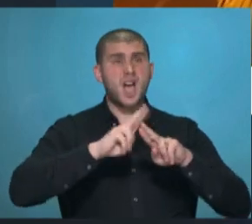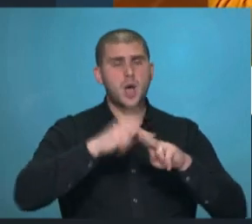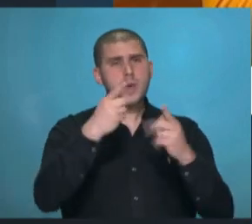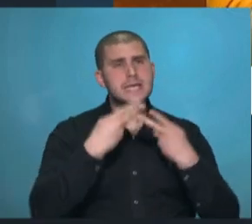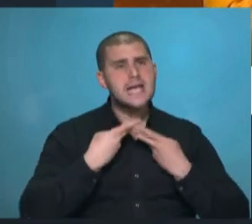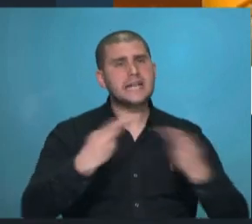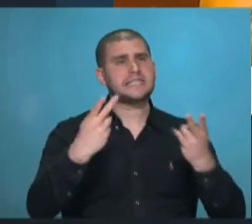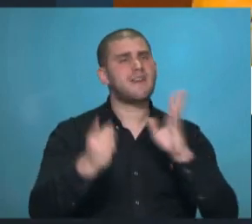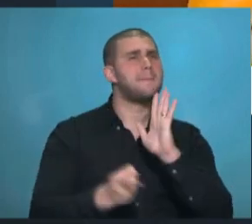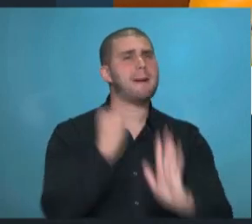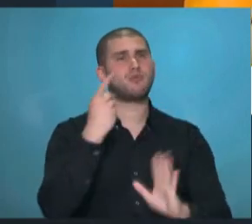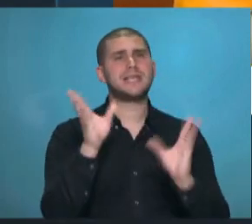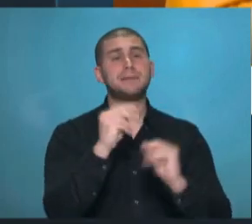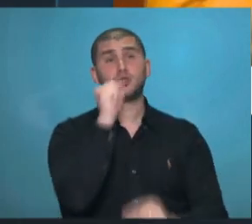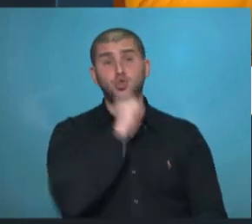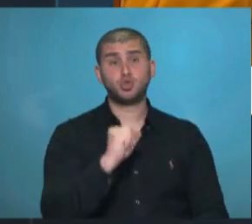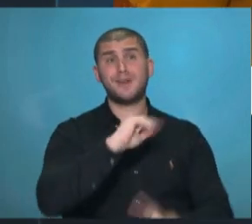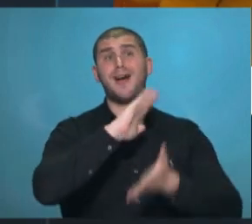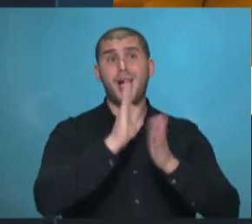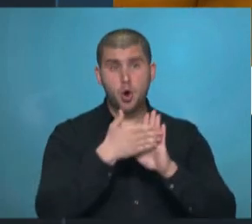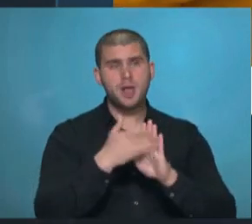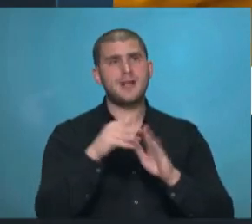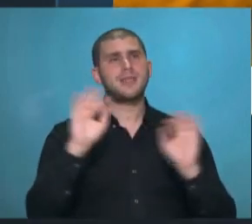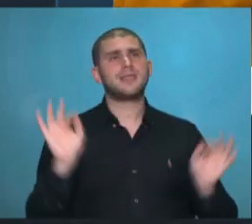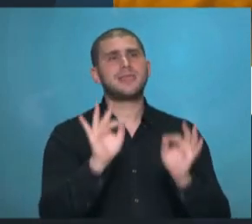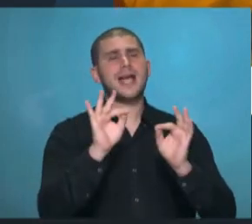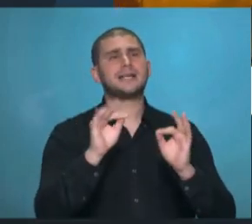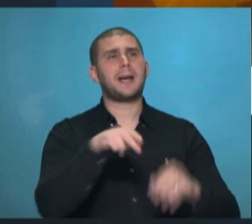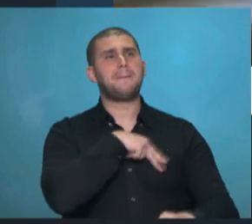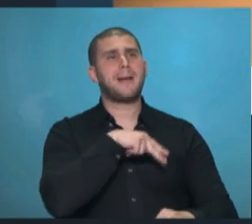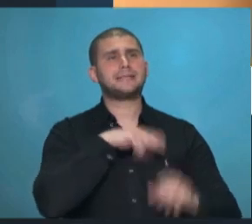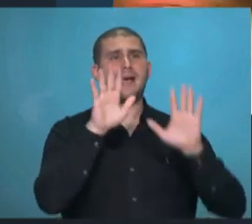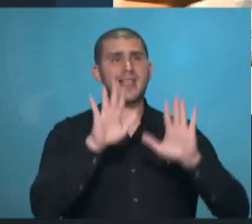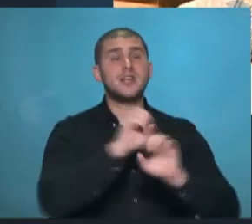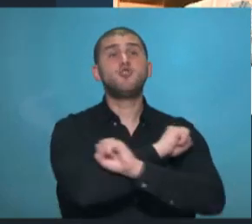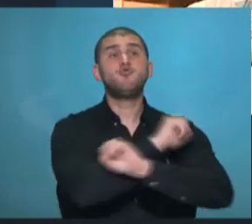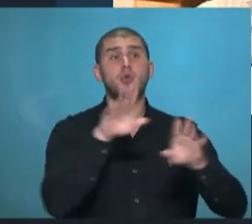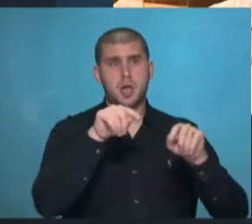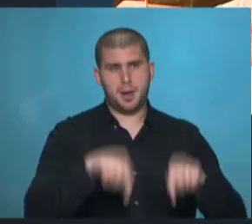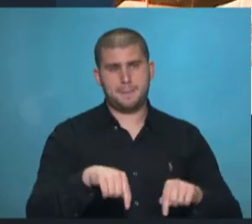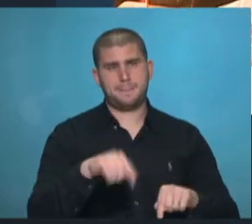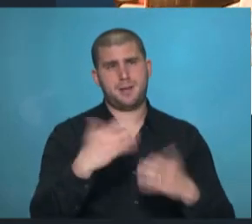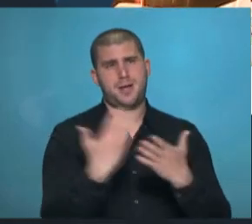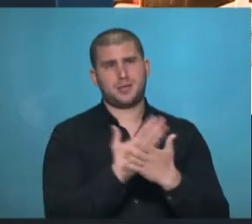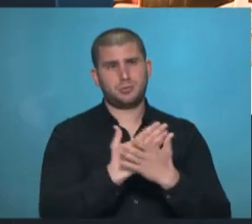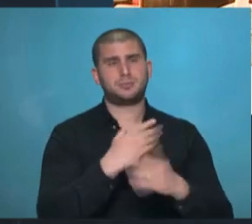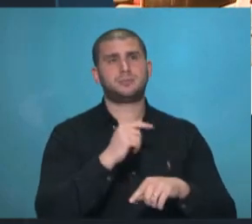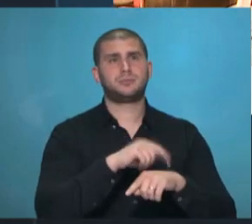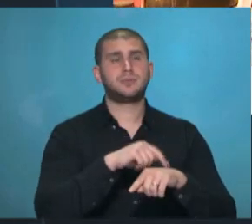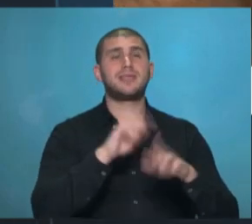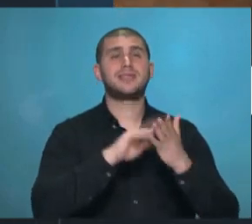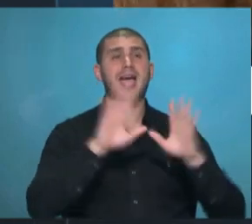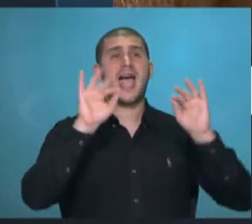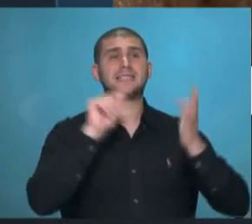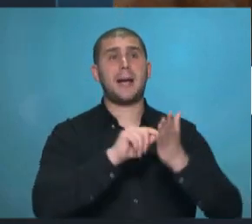בפעם הראשונה עם השיר, עם הכל, בטקס פרסי הטלוויזיה שישודר אצלנו בכאן 11 ב-10 במרץ.